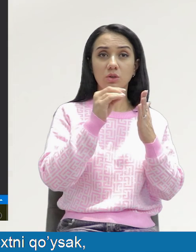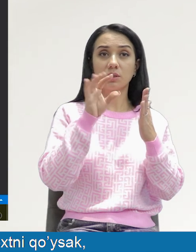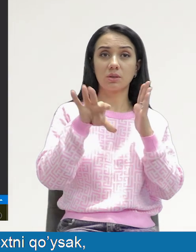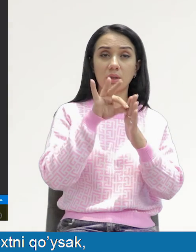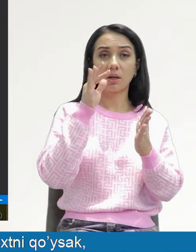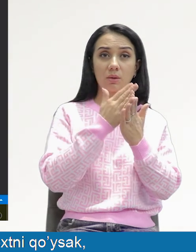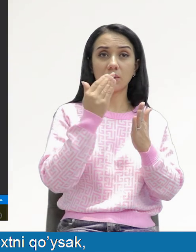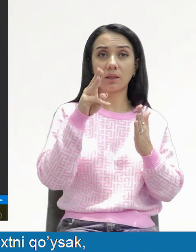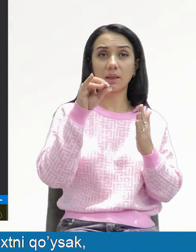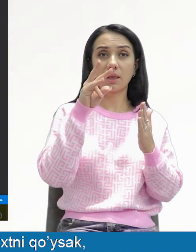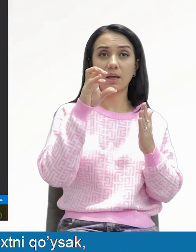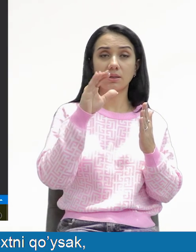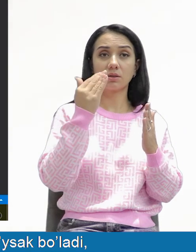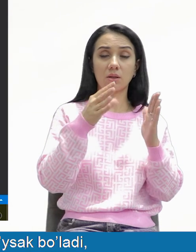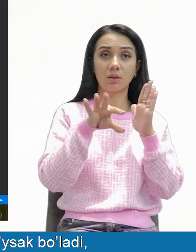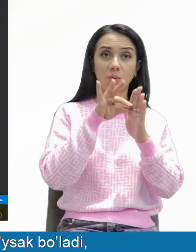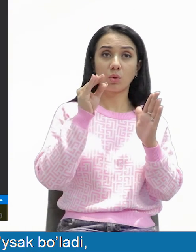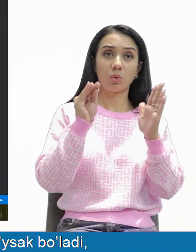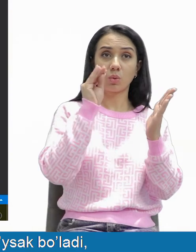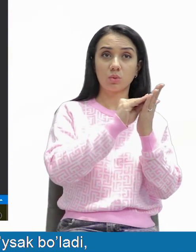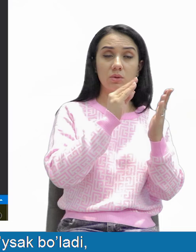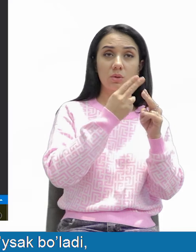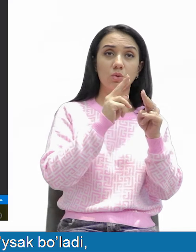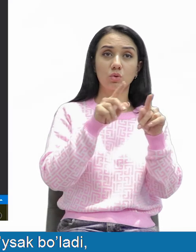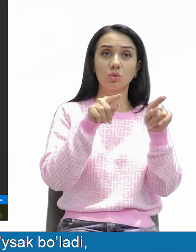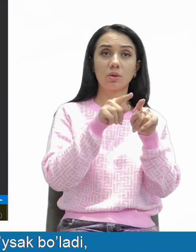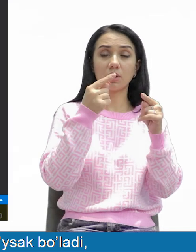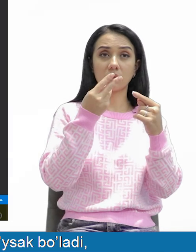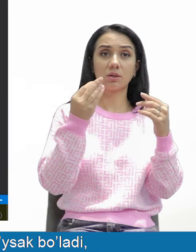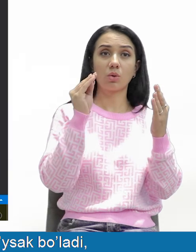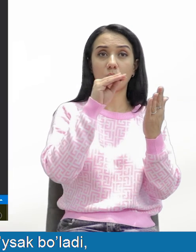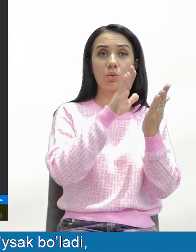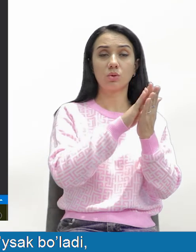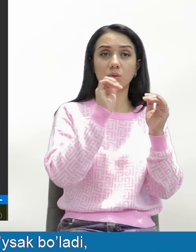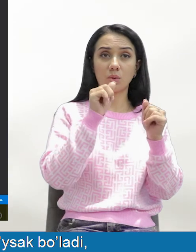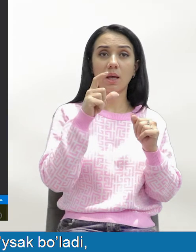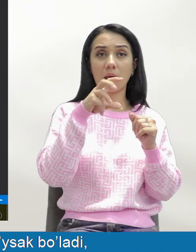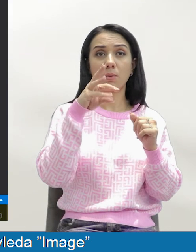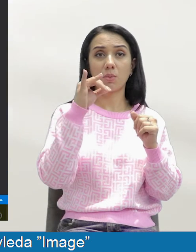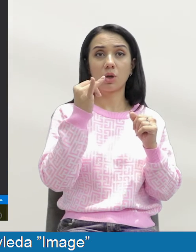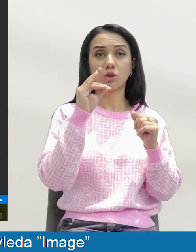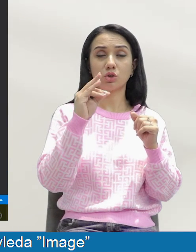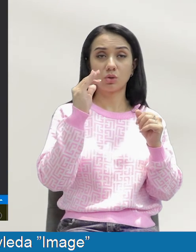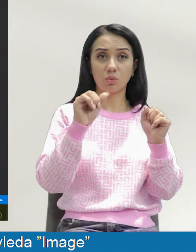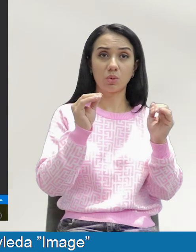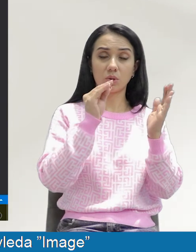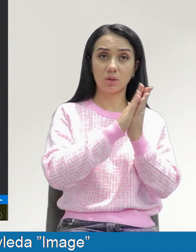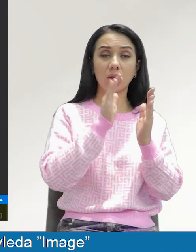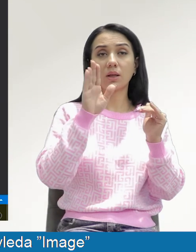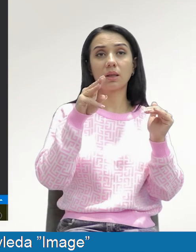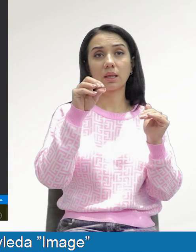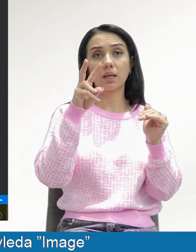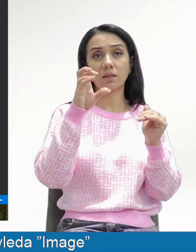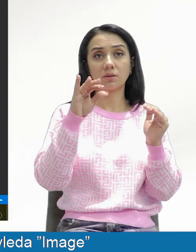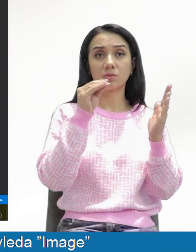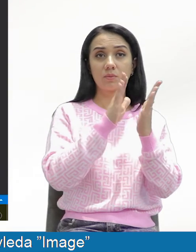bu yerda. Image bilan tekstni qo'ysak, xuddi shu narsani qo'yishimiz mumkin ekan. Ya'ni bitta image qo'ysak bo'ladi, yonidan keyin tekst ham qo'ysak bo'lar